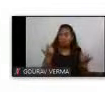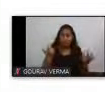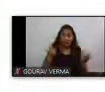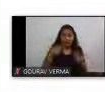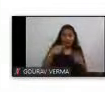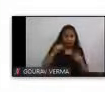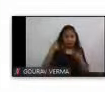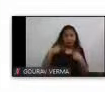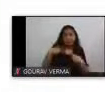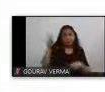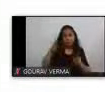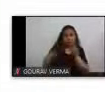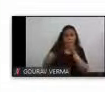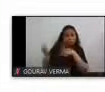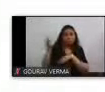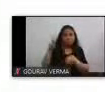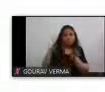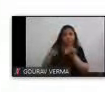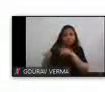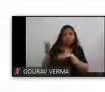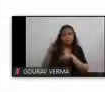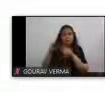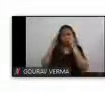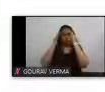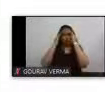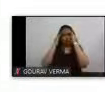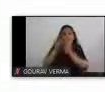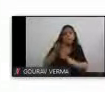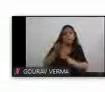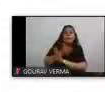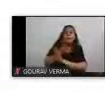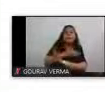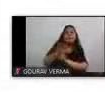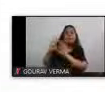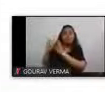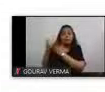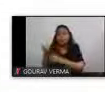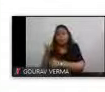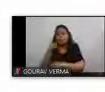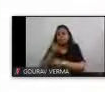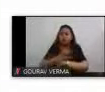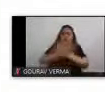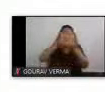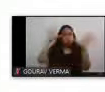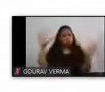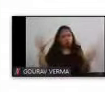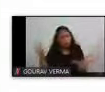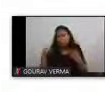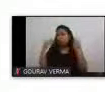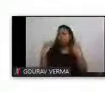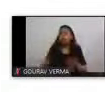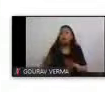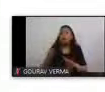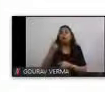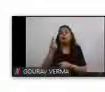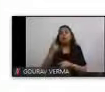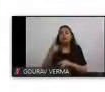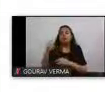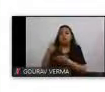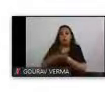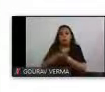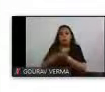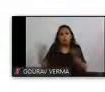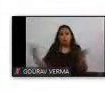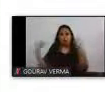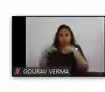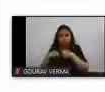behaviors which will give you and prior information की बच्चे में meaningful कहीं पे vision है. Controlled